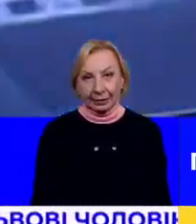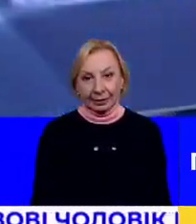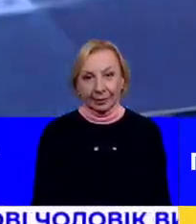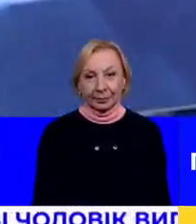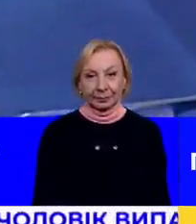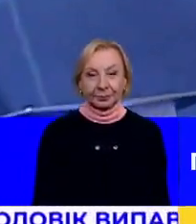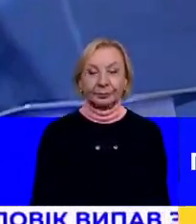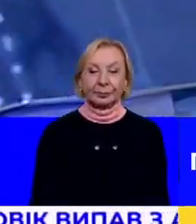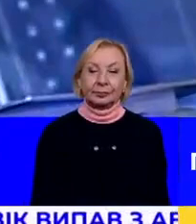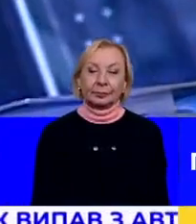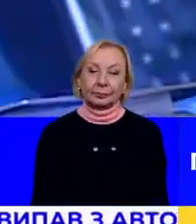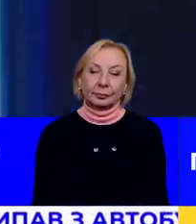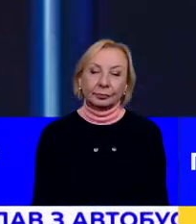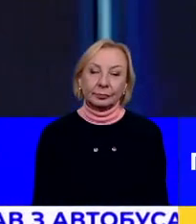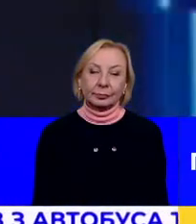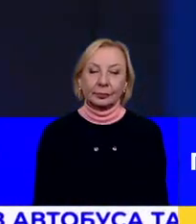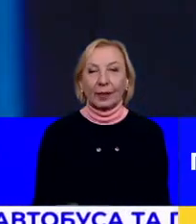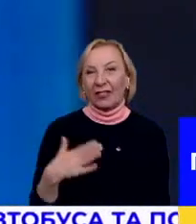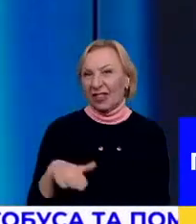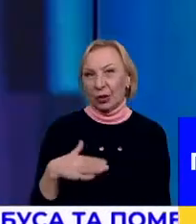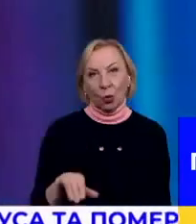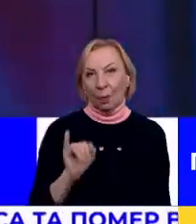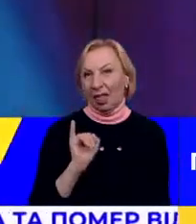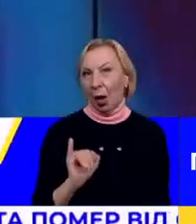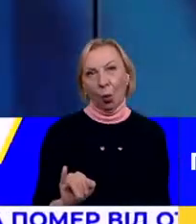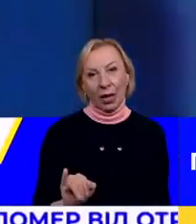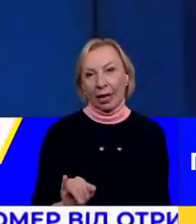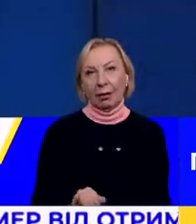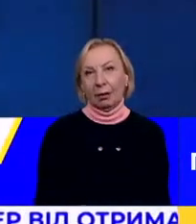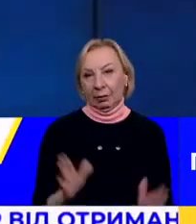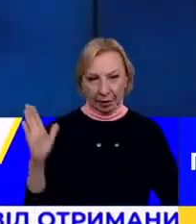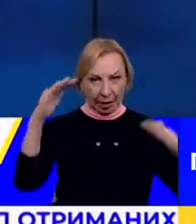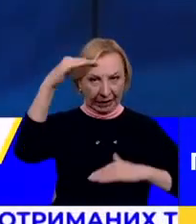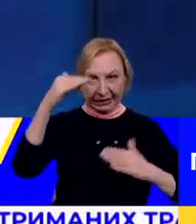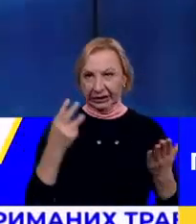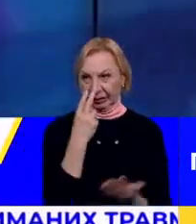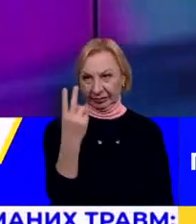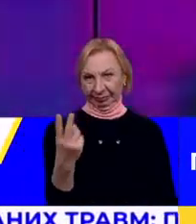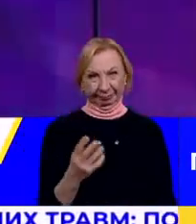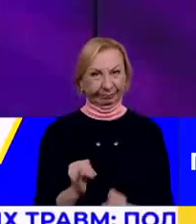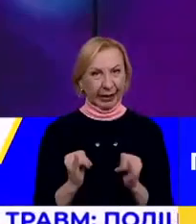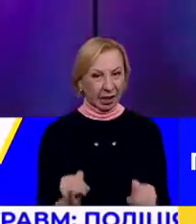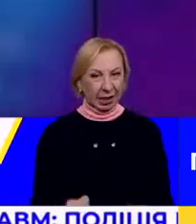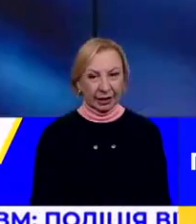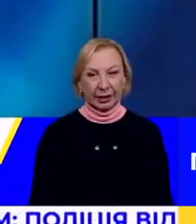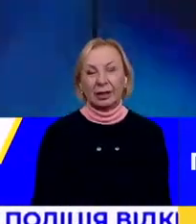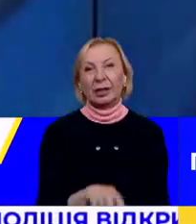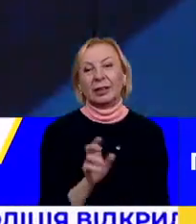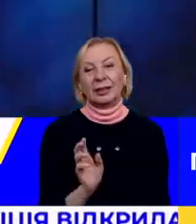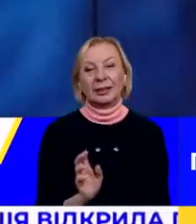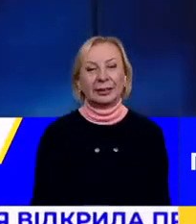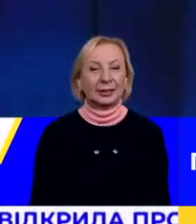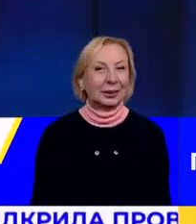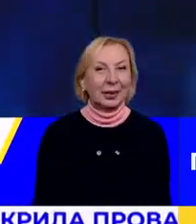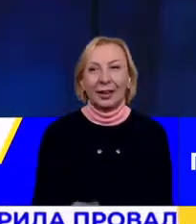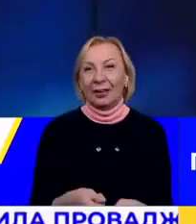тепер вже знову ж таки є відео. Відео плохое, картинка плохая. А ви що, як у Станіславській, не вірите чи що? Ну, блогерів розвелось в